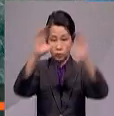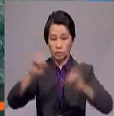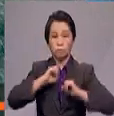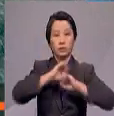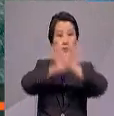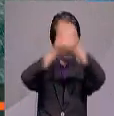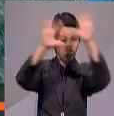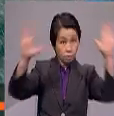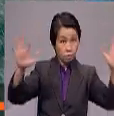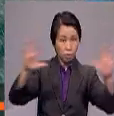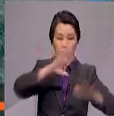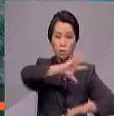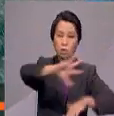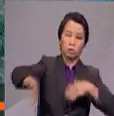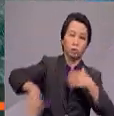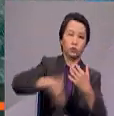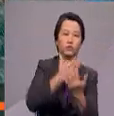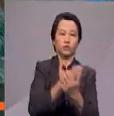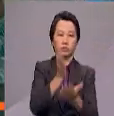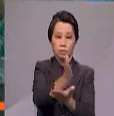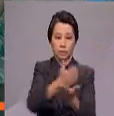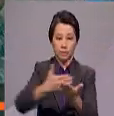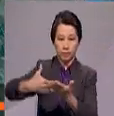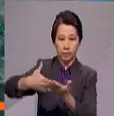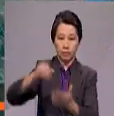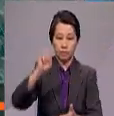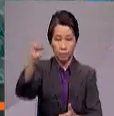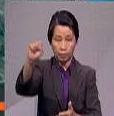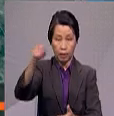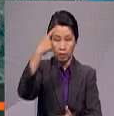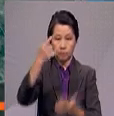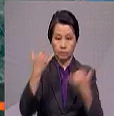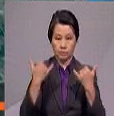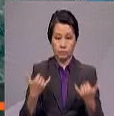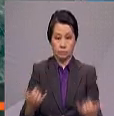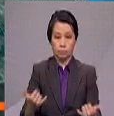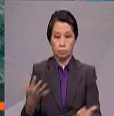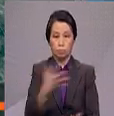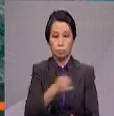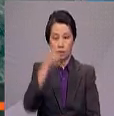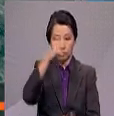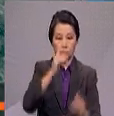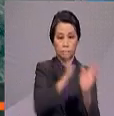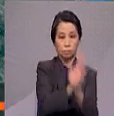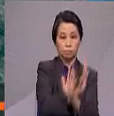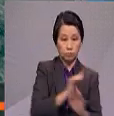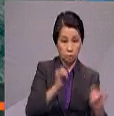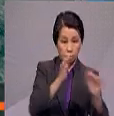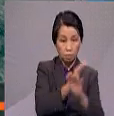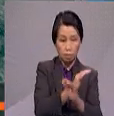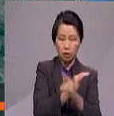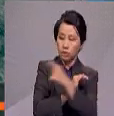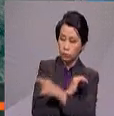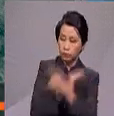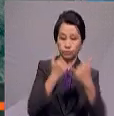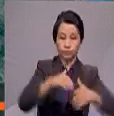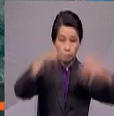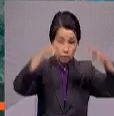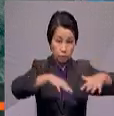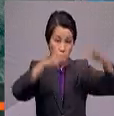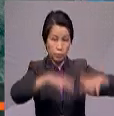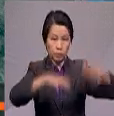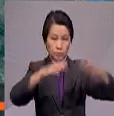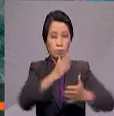cerah bagi hampir keseluruhan bahagian di negeri Sabah untuk hari ini. Manakala bagi negeri Sarawak pula, hujan kini sedang berlaku